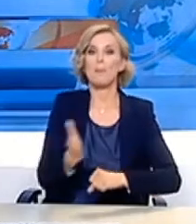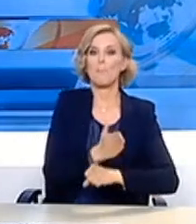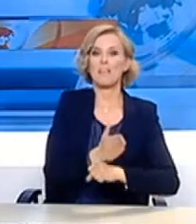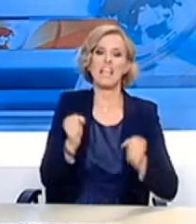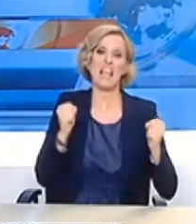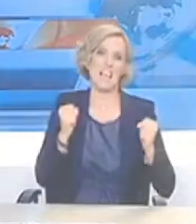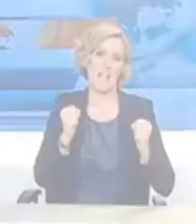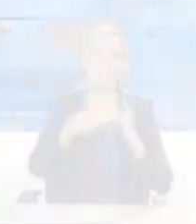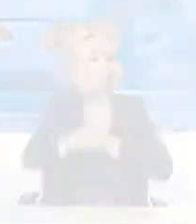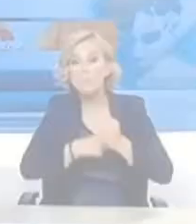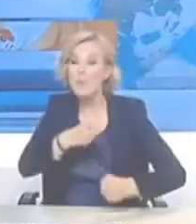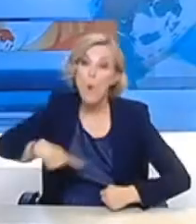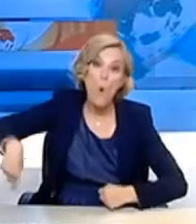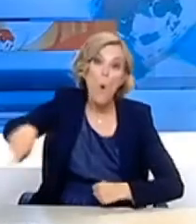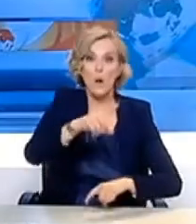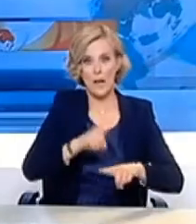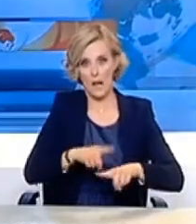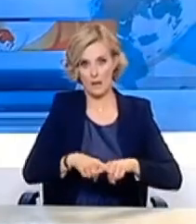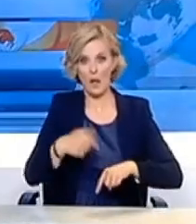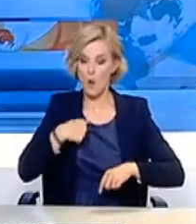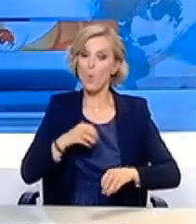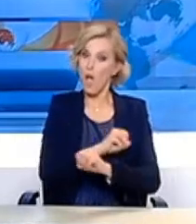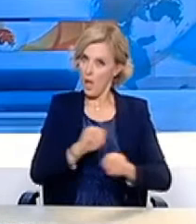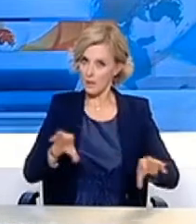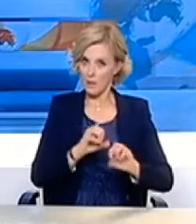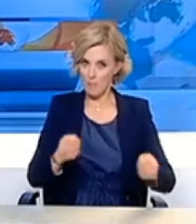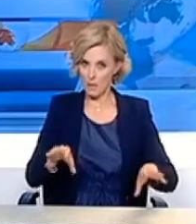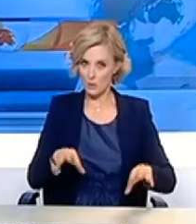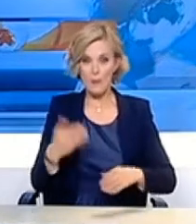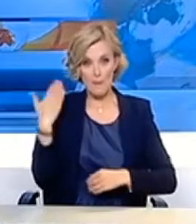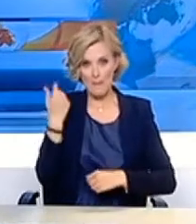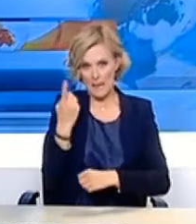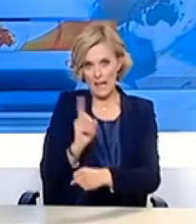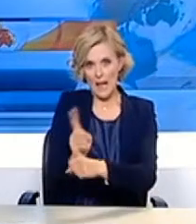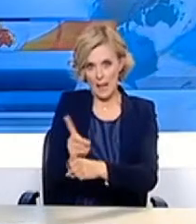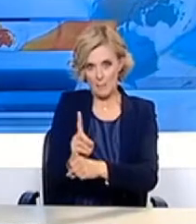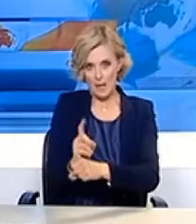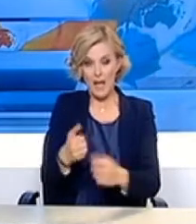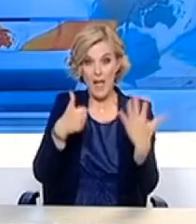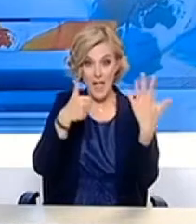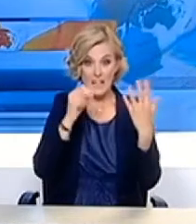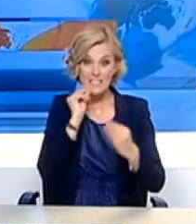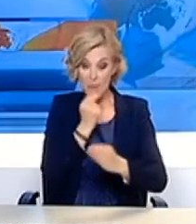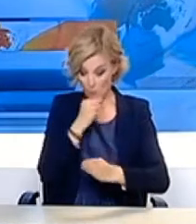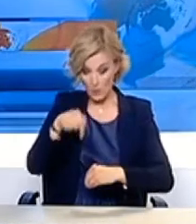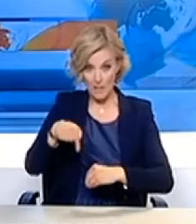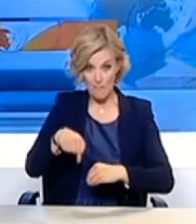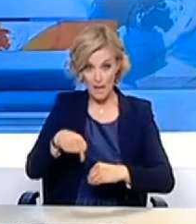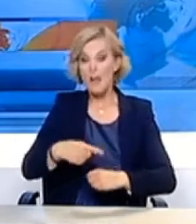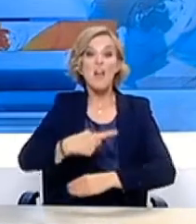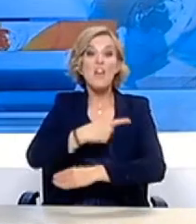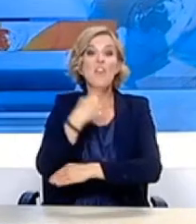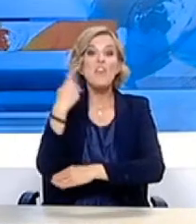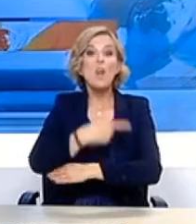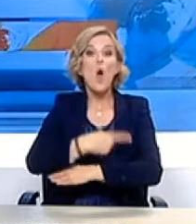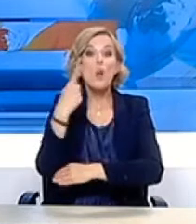ηλικία 70 ετών και άνω. Θα ήθελα να σας ενημερώσω ότι εδώ και λίγα λεπτά, από τις 6 σήμερα το απόγευμα, στα διόδια σε